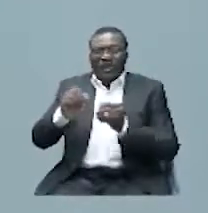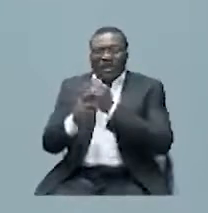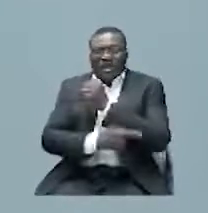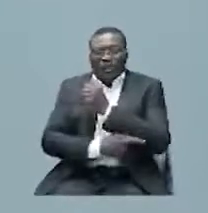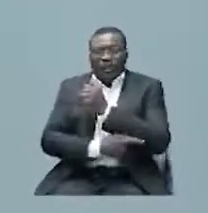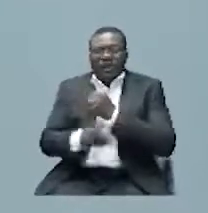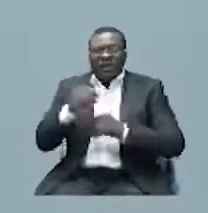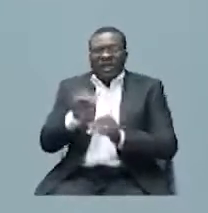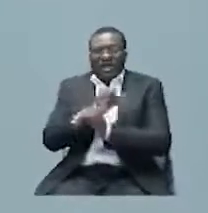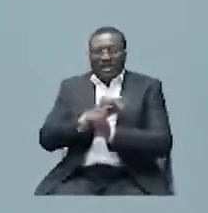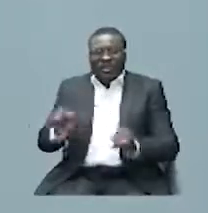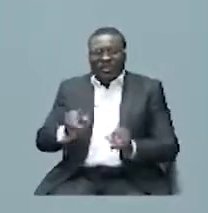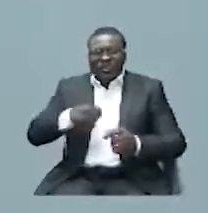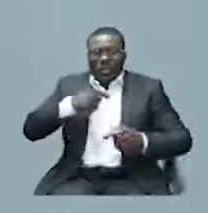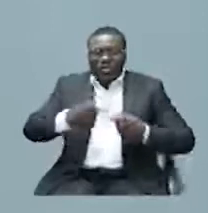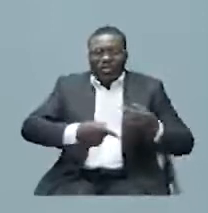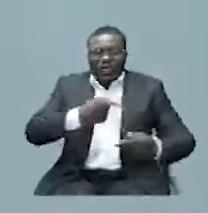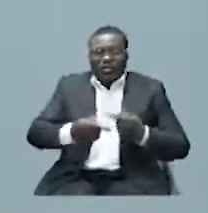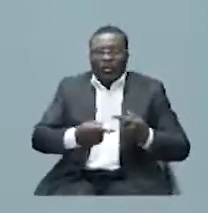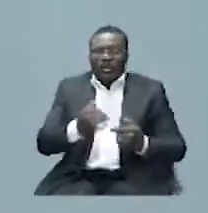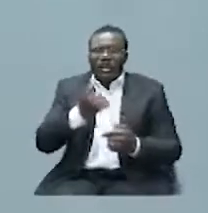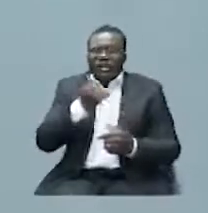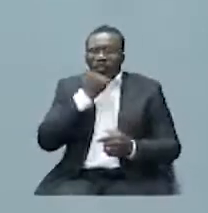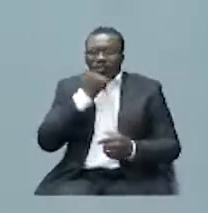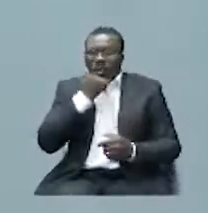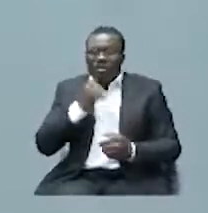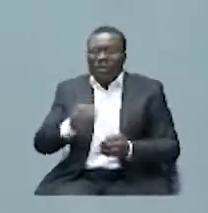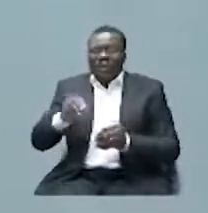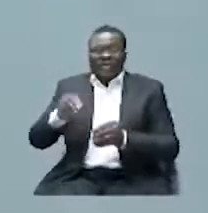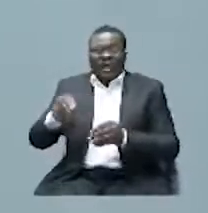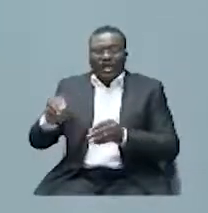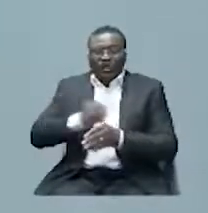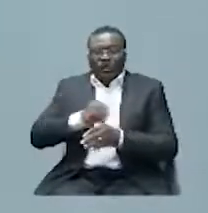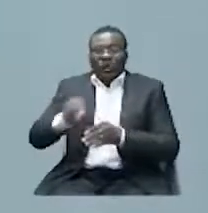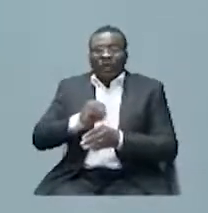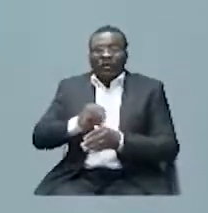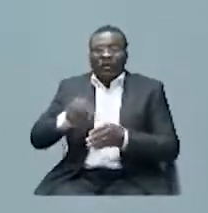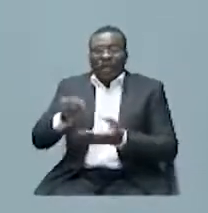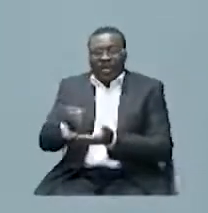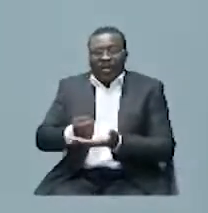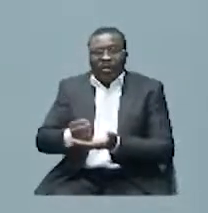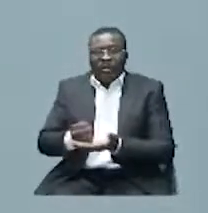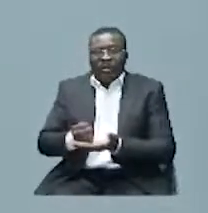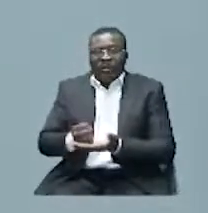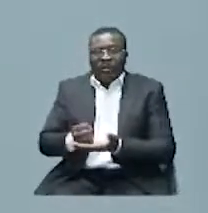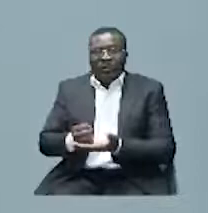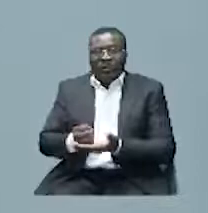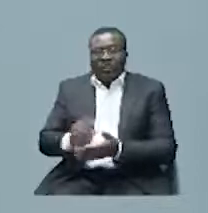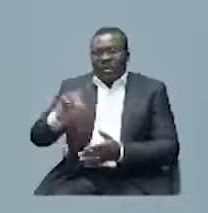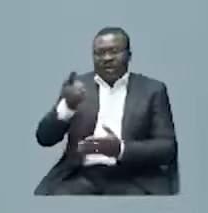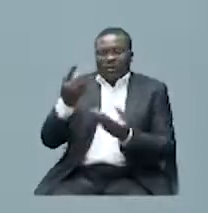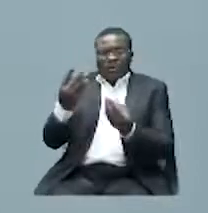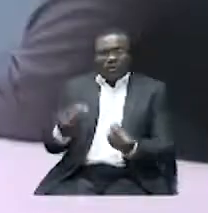et indépendamment de la générosité, parfois coupable, des opérateurs économiques qui veulent de leur soutien. Alors, la seule